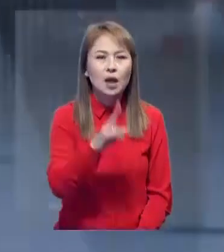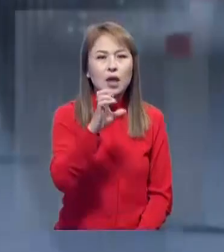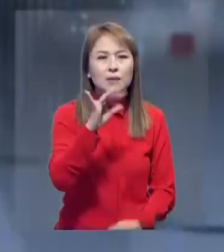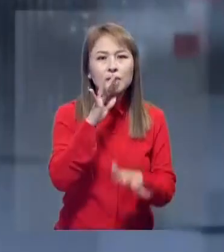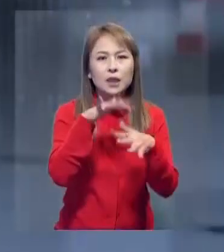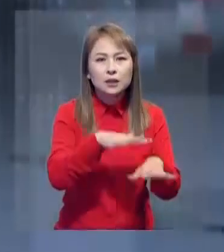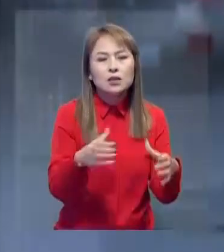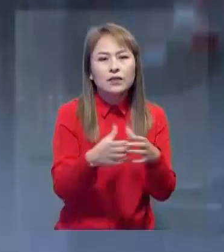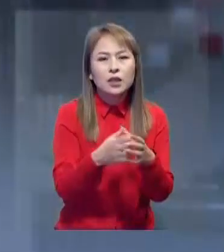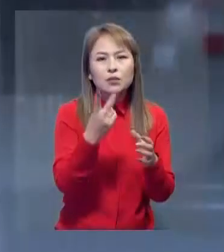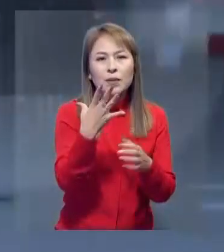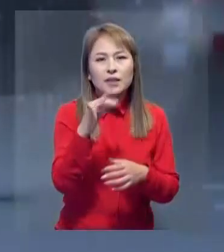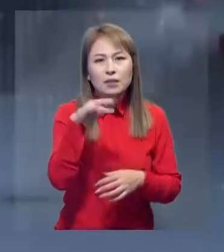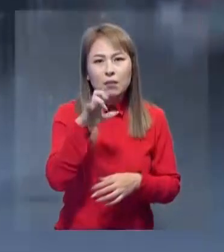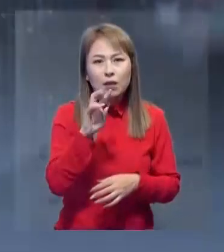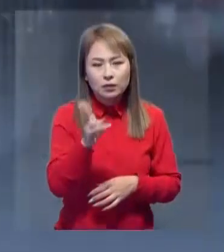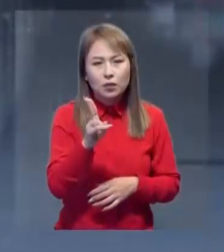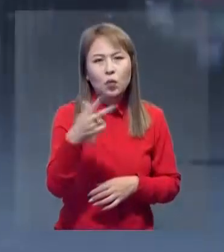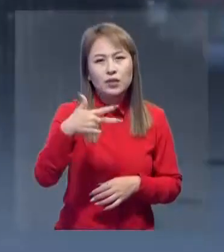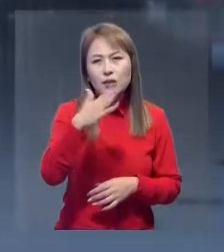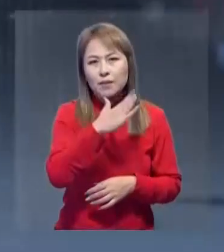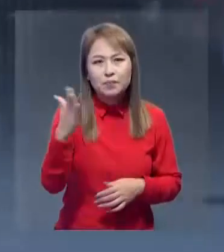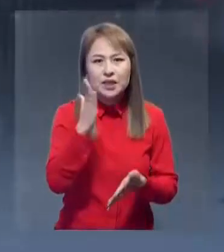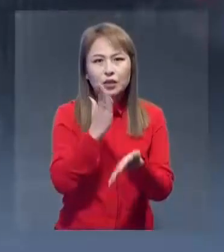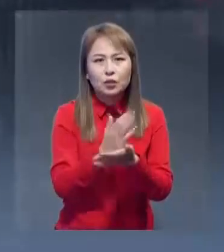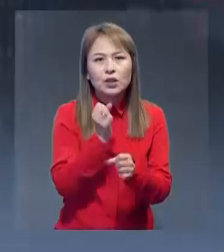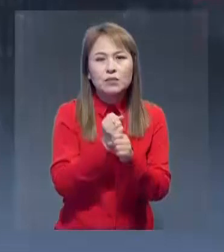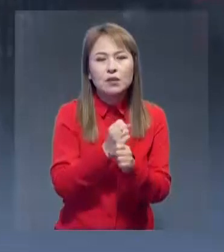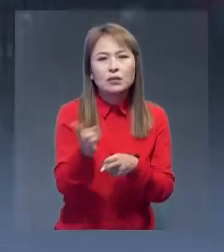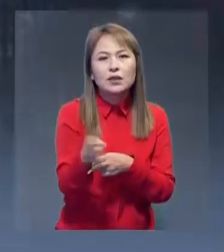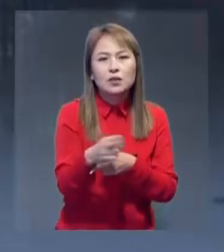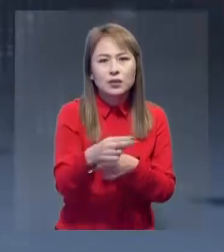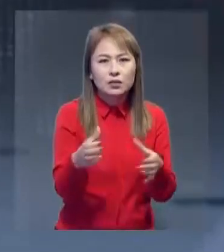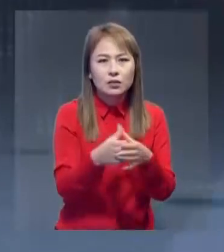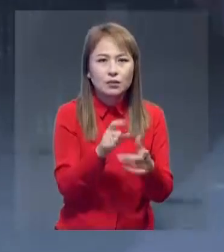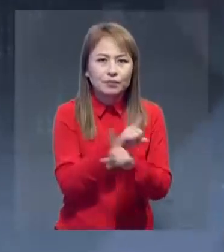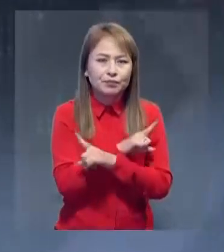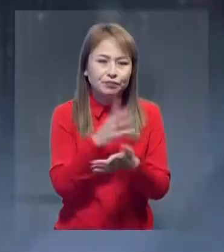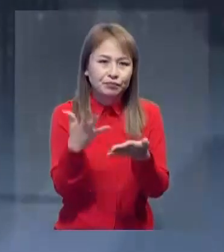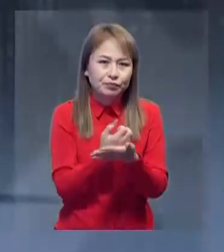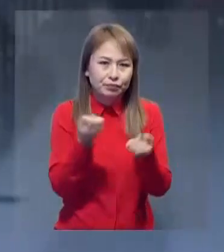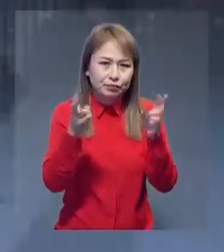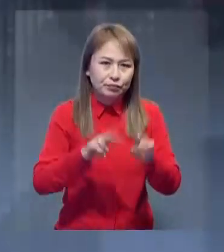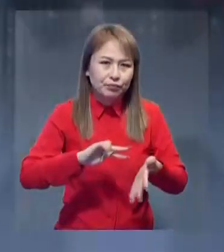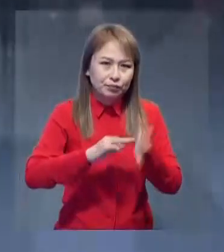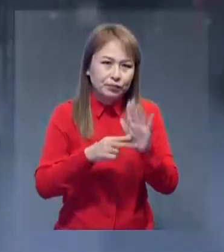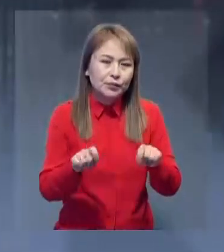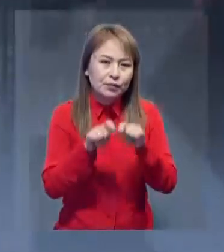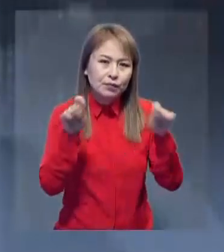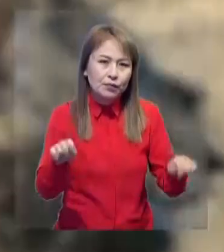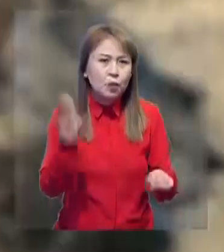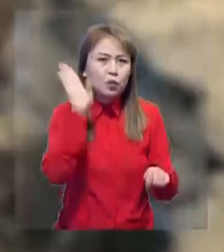Каспий теңізі маңынан тағы да 25 итбалық пен 30-дан аса бекіре тұқымдас балықтың өлексесі табылды. Арнайы жұмыс тобы құрылып,